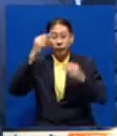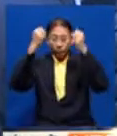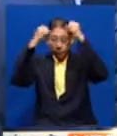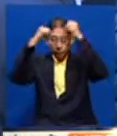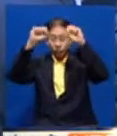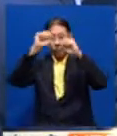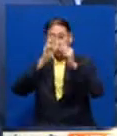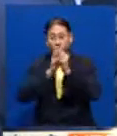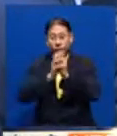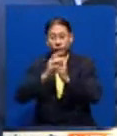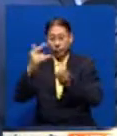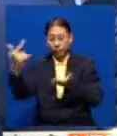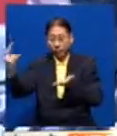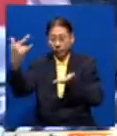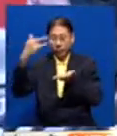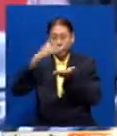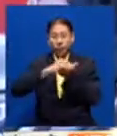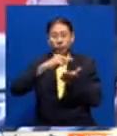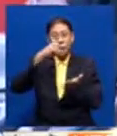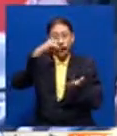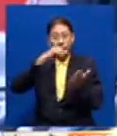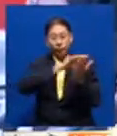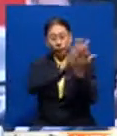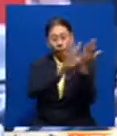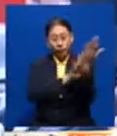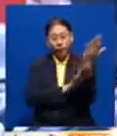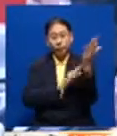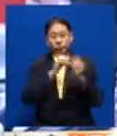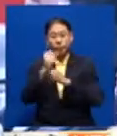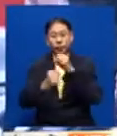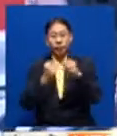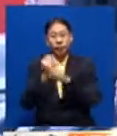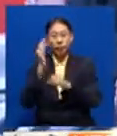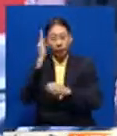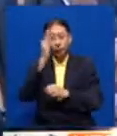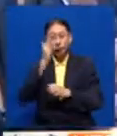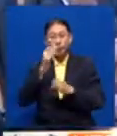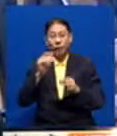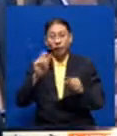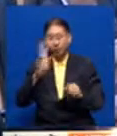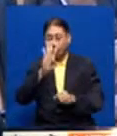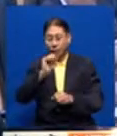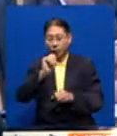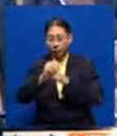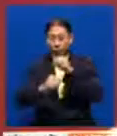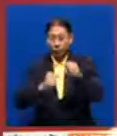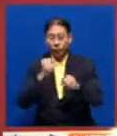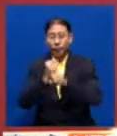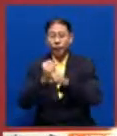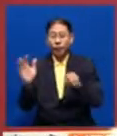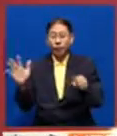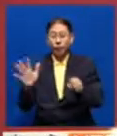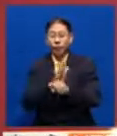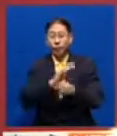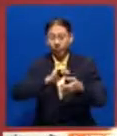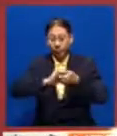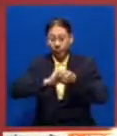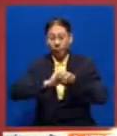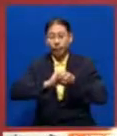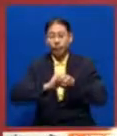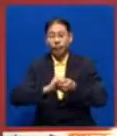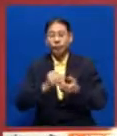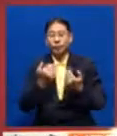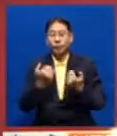จีนเดินทางเยือนไทยในปีหน้าเพื่อร่วมฉลองโอกาสครบรอบ 40ปีการสถาปนาความสัมพันธ์